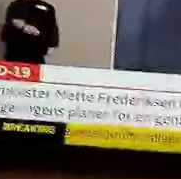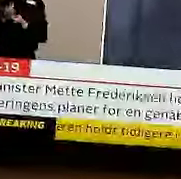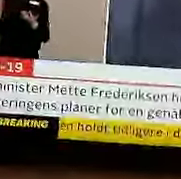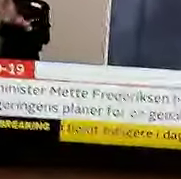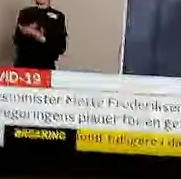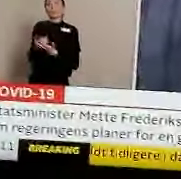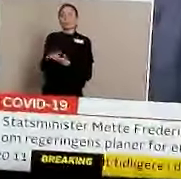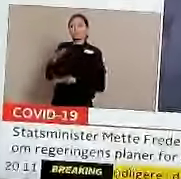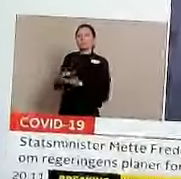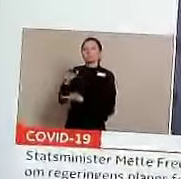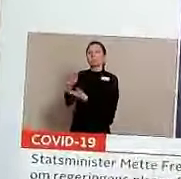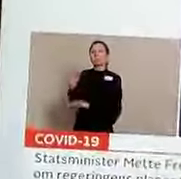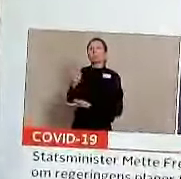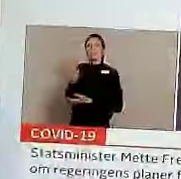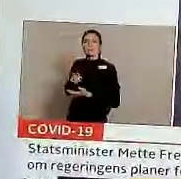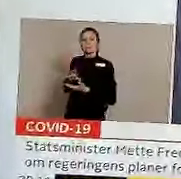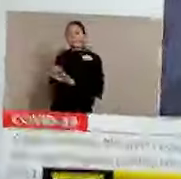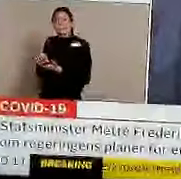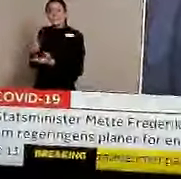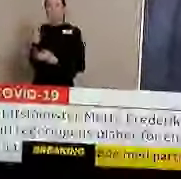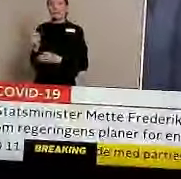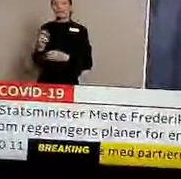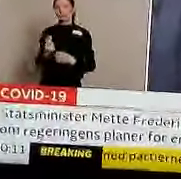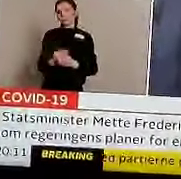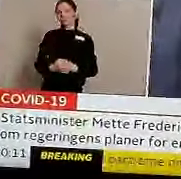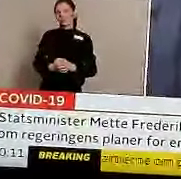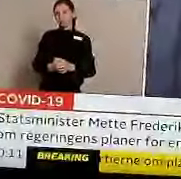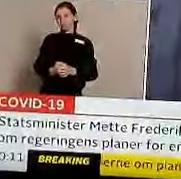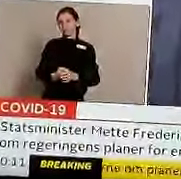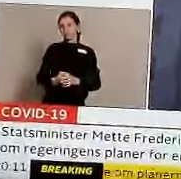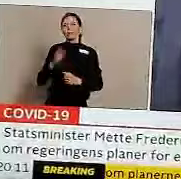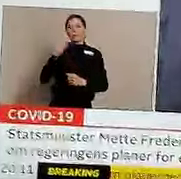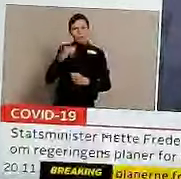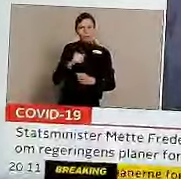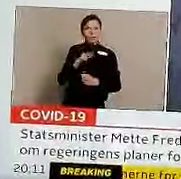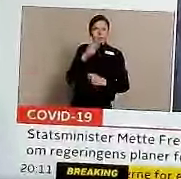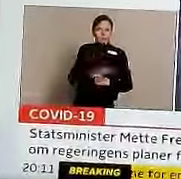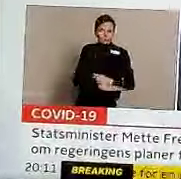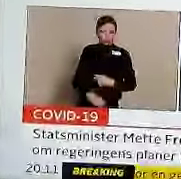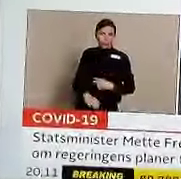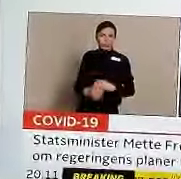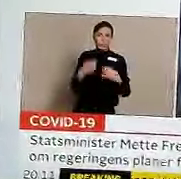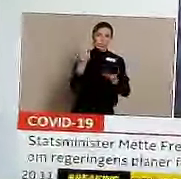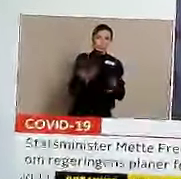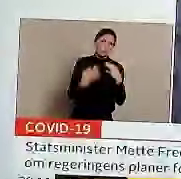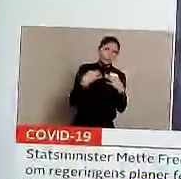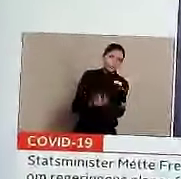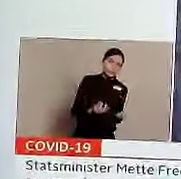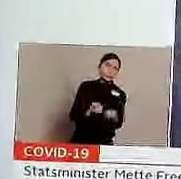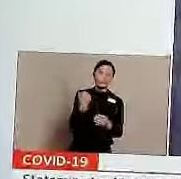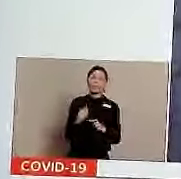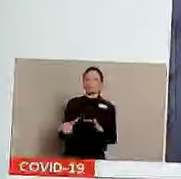تكون يعني أكثر تحفظا وابتعادا عن بعضهم البعض، حتى